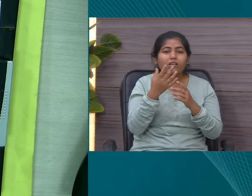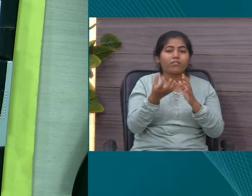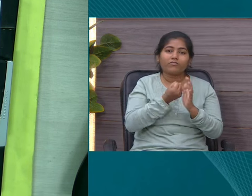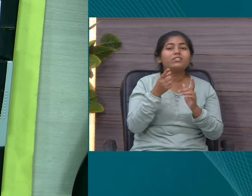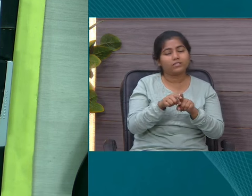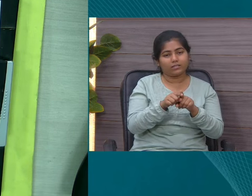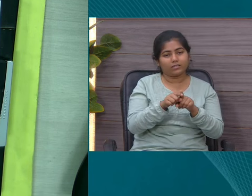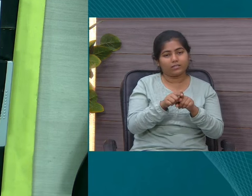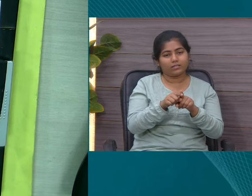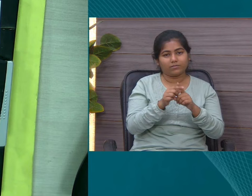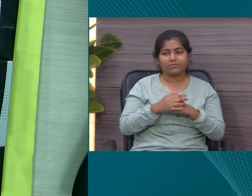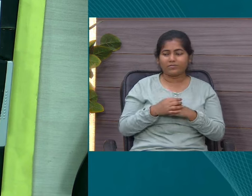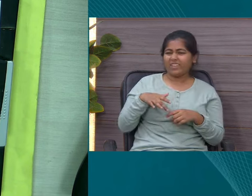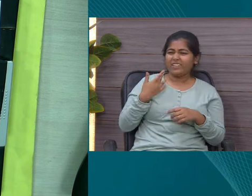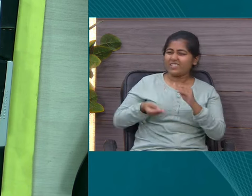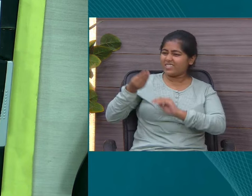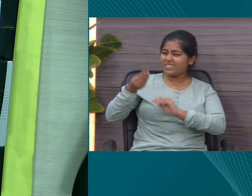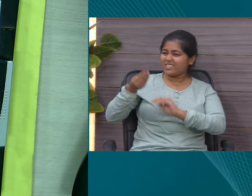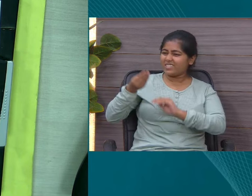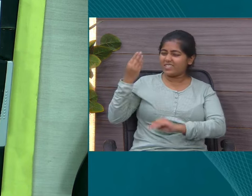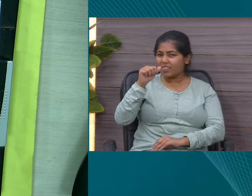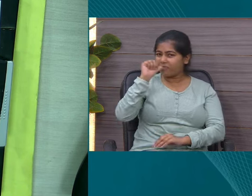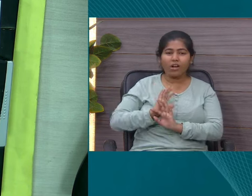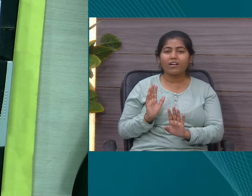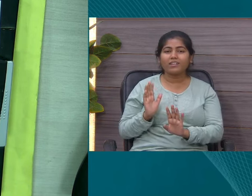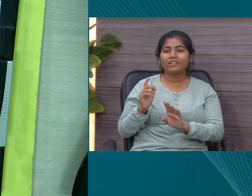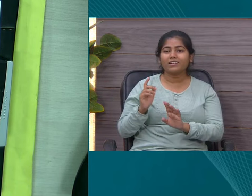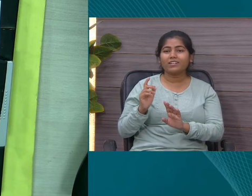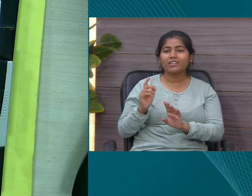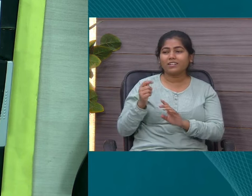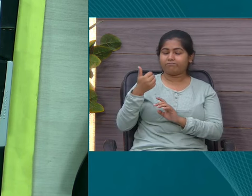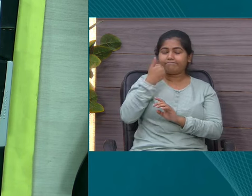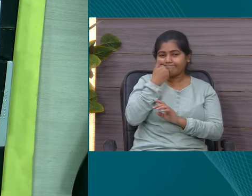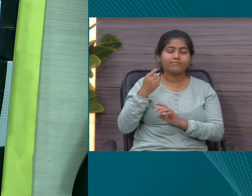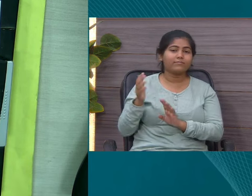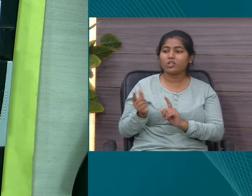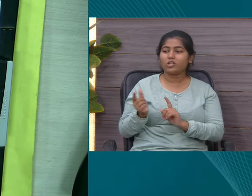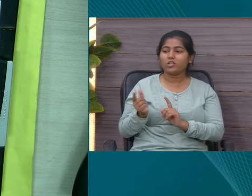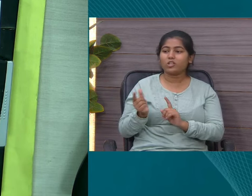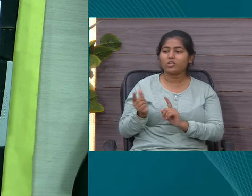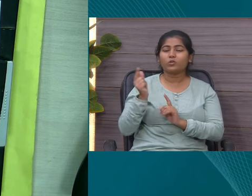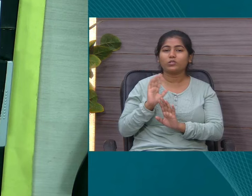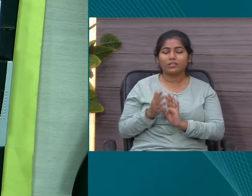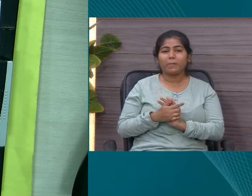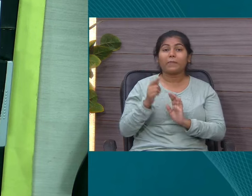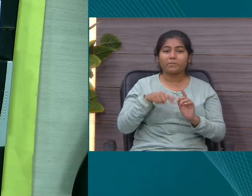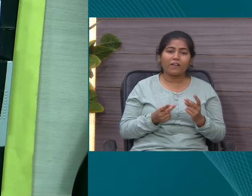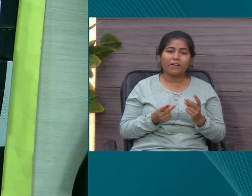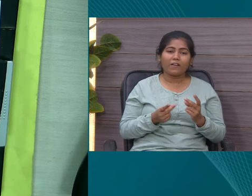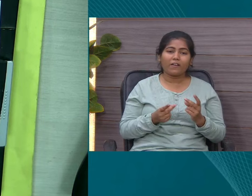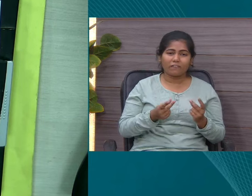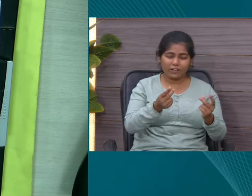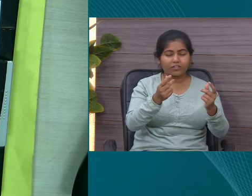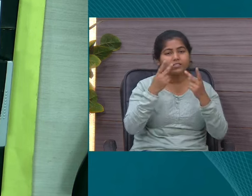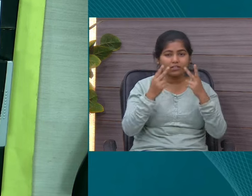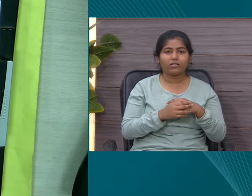लेते हैं। हालांकि इसके लिए मना भी किया जाता है कि ज्यादा आपको जो है इन चीजों का बिल्कुल बिल्कुल इस्तेमाल नहीं करना है। तो मैं यहाँ एक बार फटाफट से बता